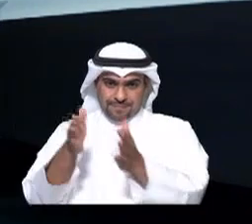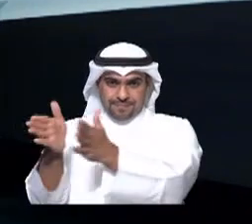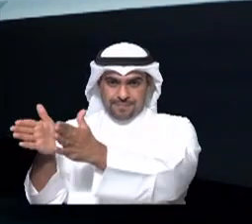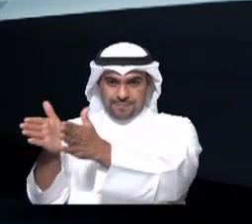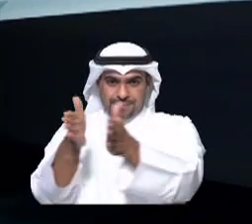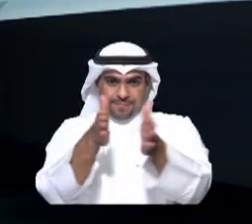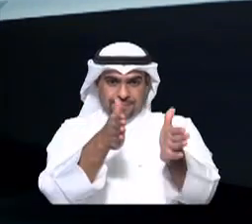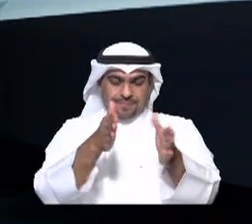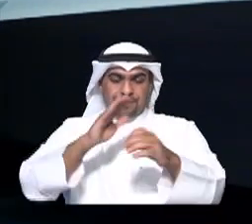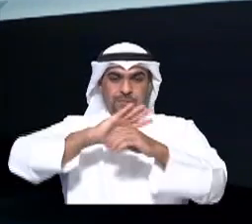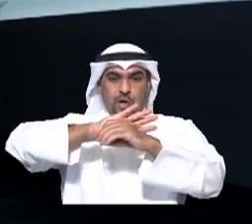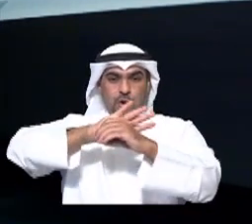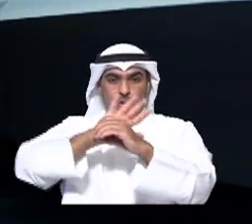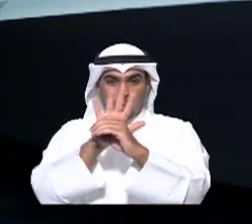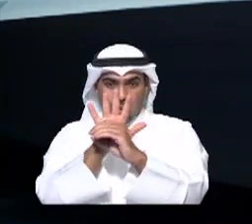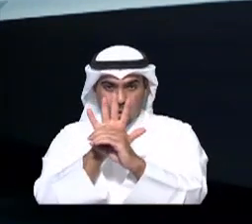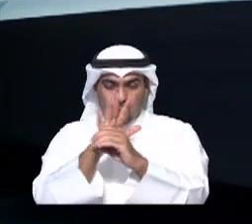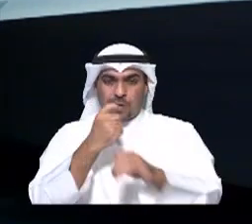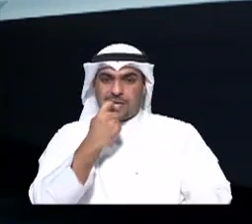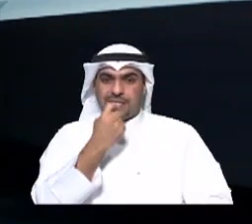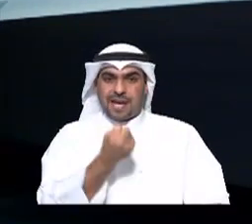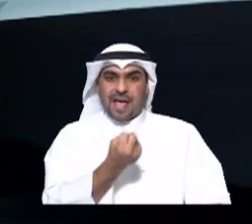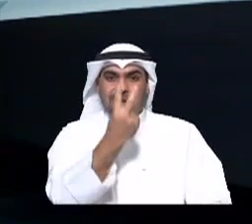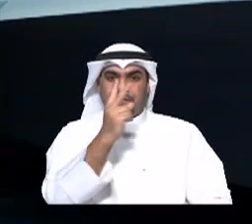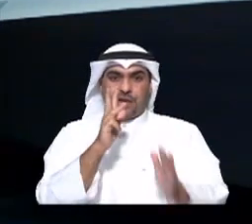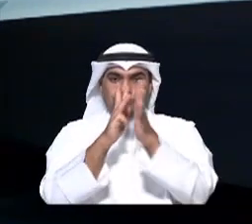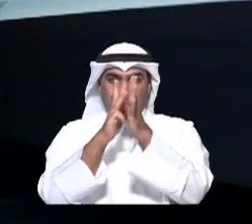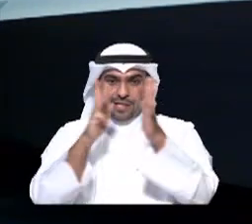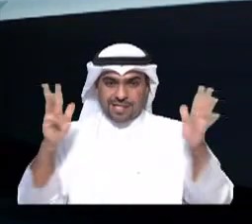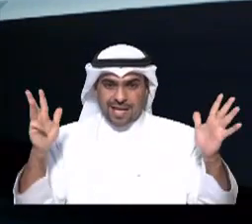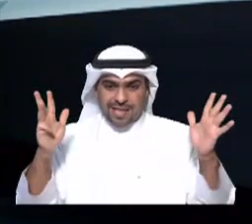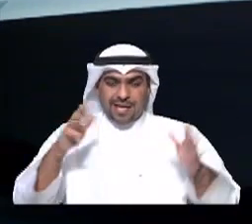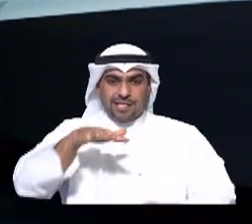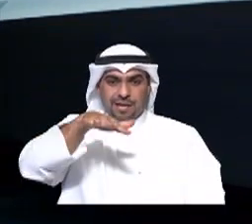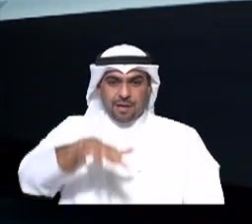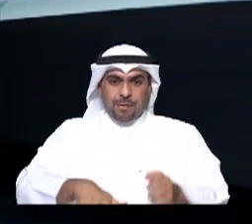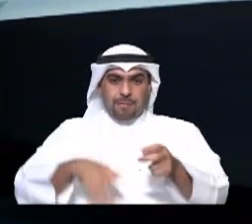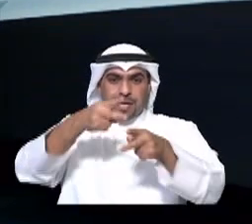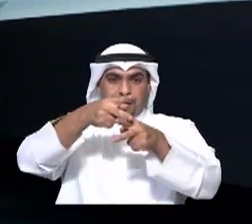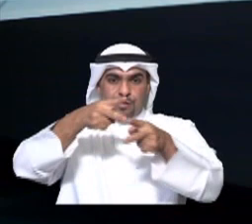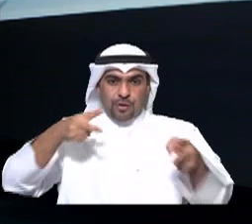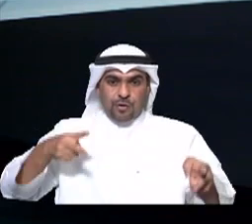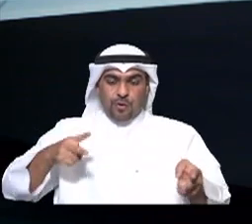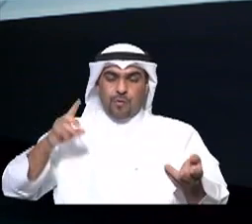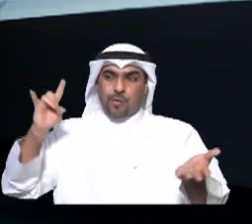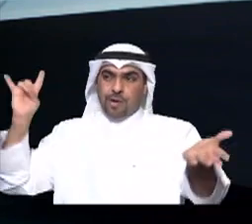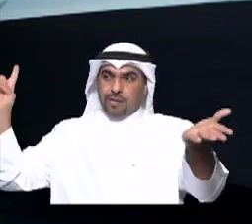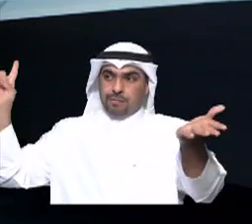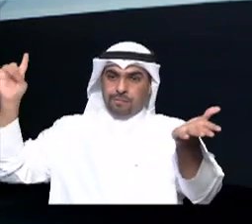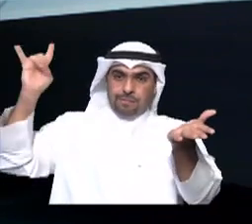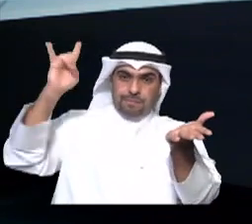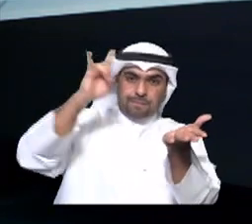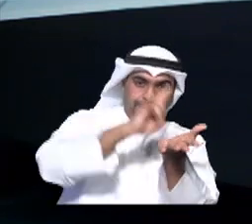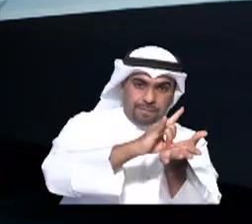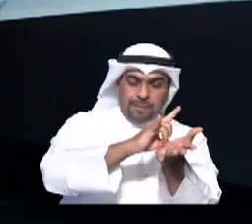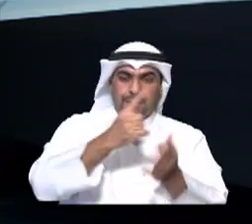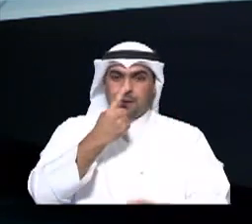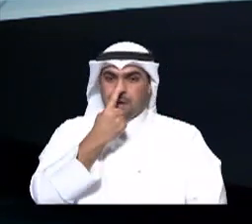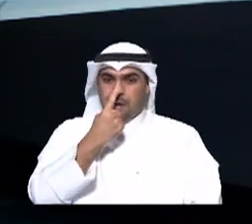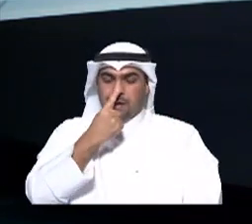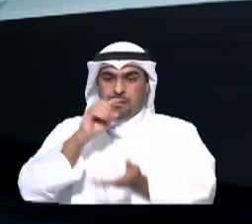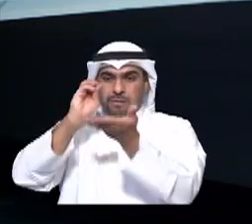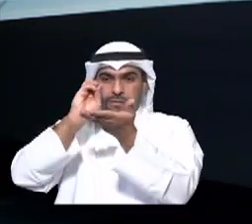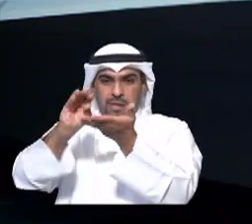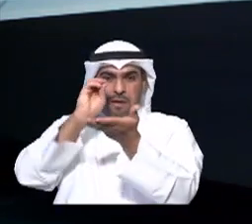أزمة كوفيد-19 التي اجتاحت العالم، سيرت دولة الكويت خطا جويا للعديد من الدول لتقديم